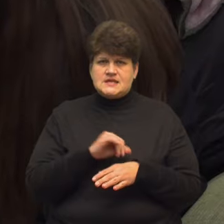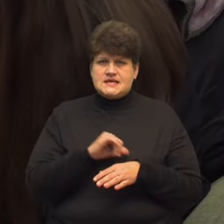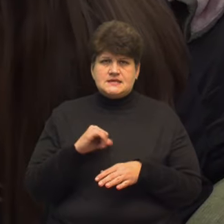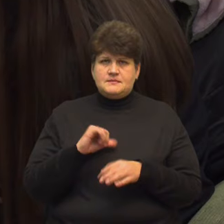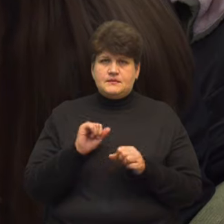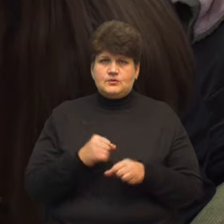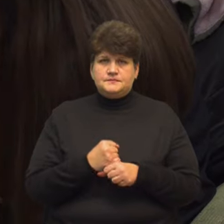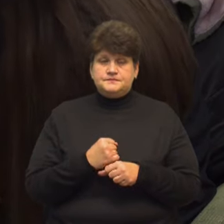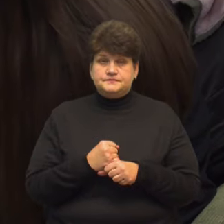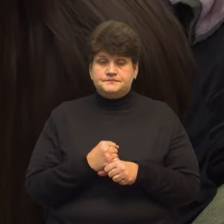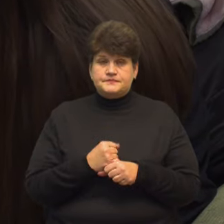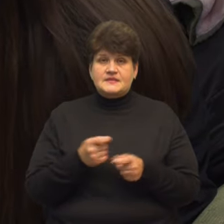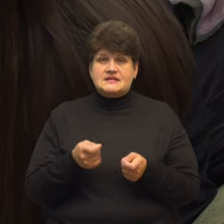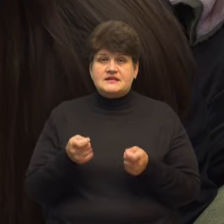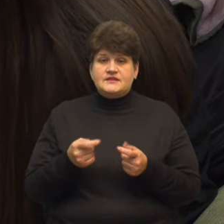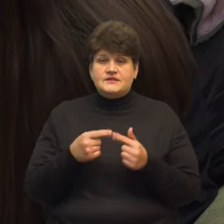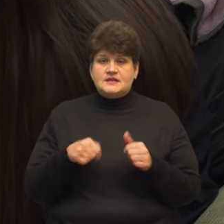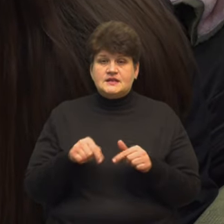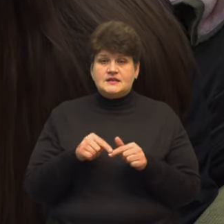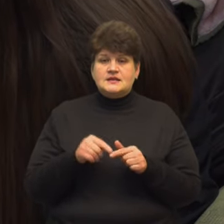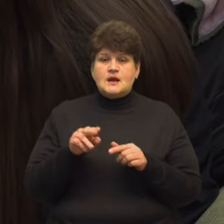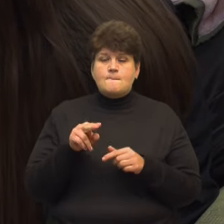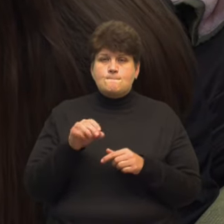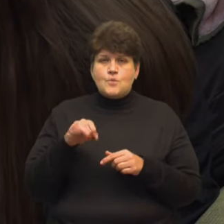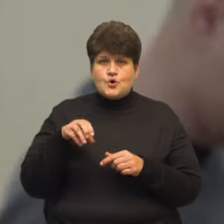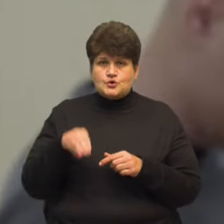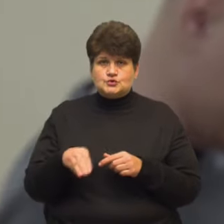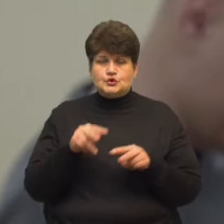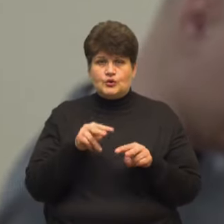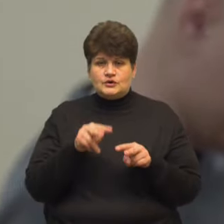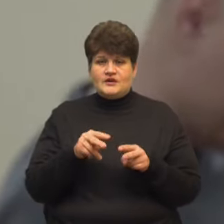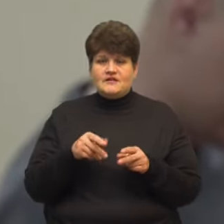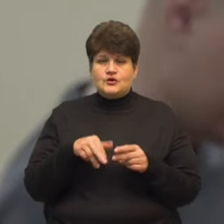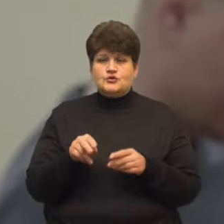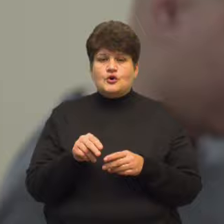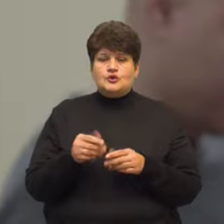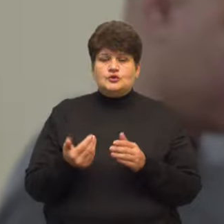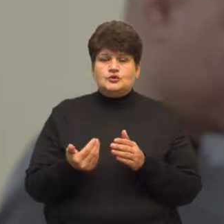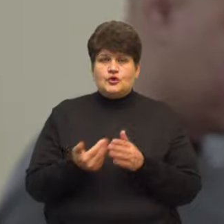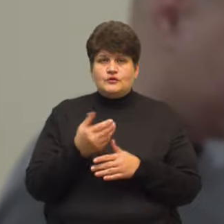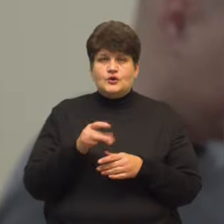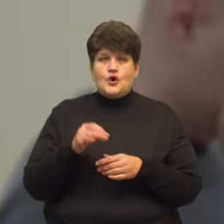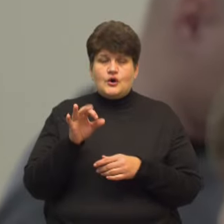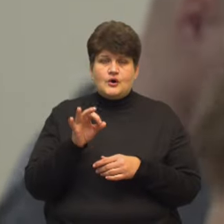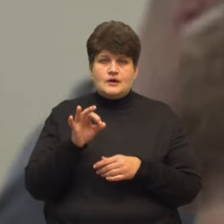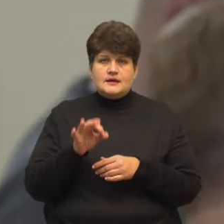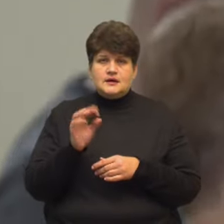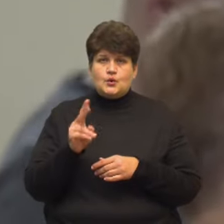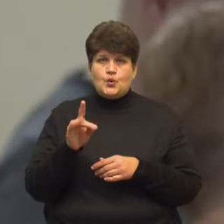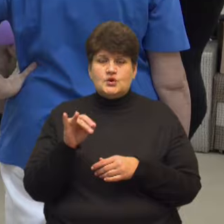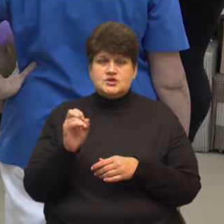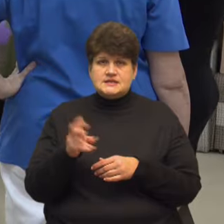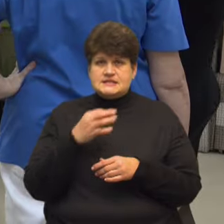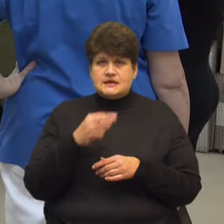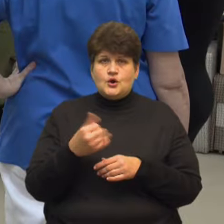робити завідувачка відділенням постінтенсивного догляду та виходжування новонароджених Олена кульчик розповіла про основні причини передчасних